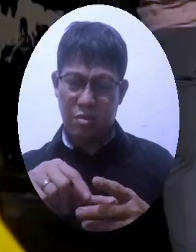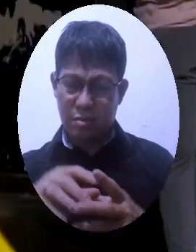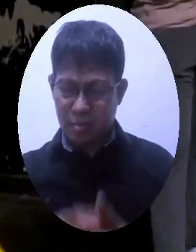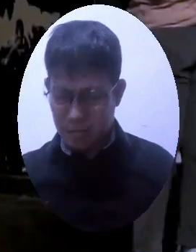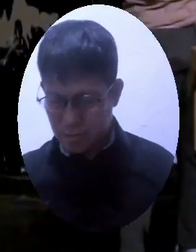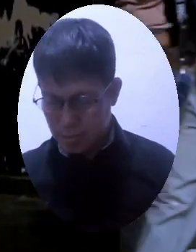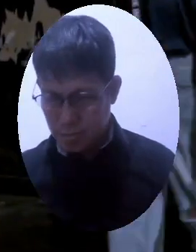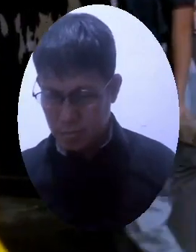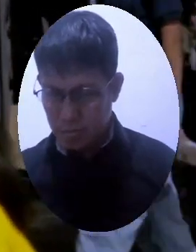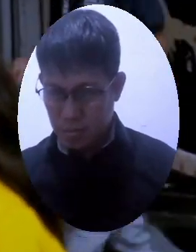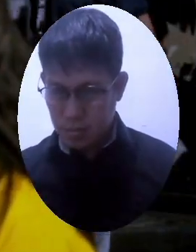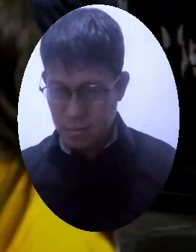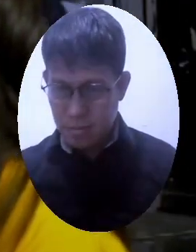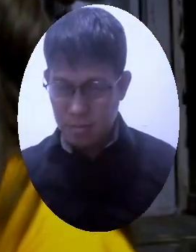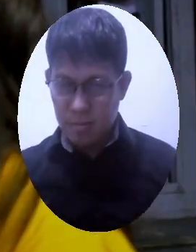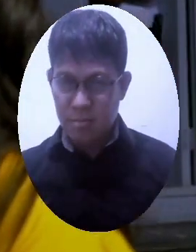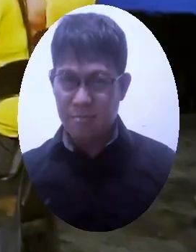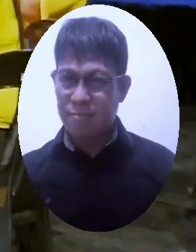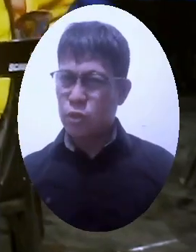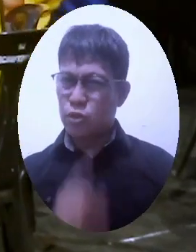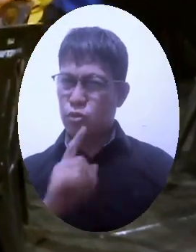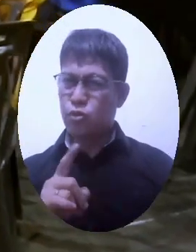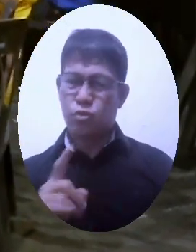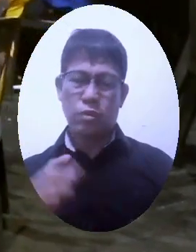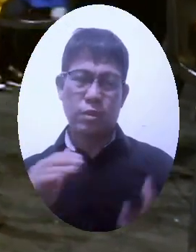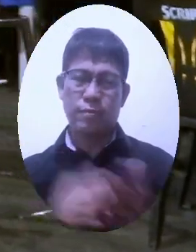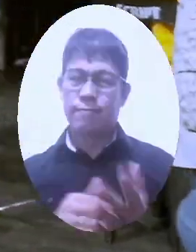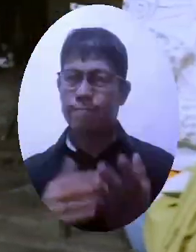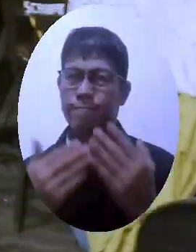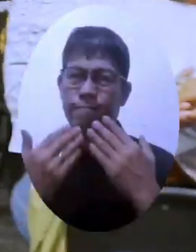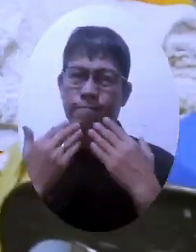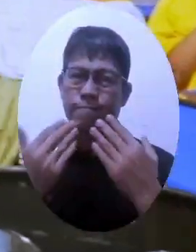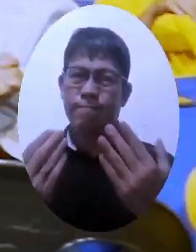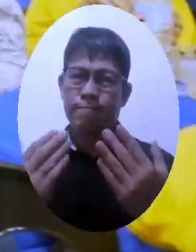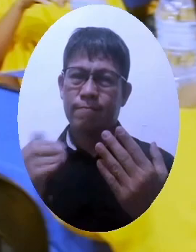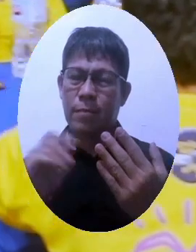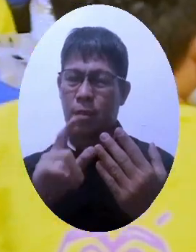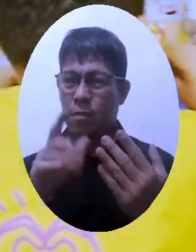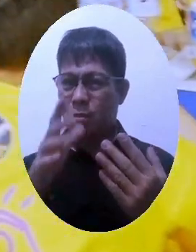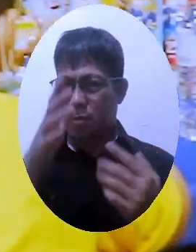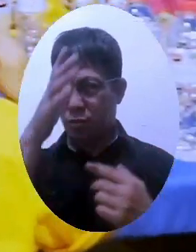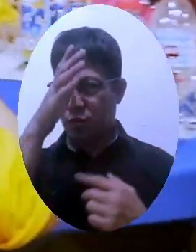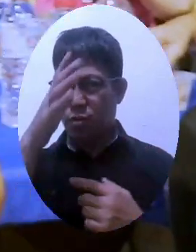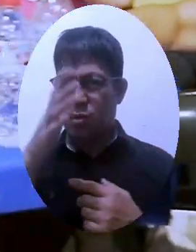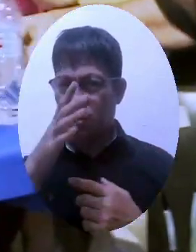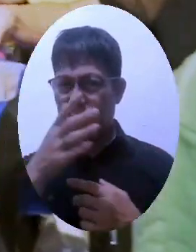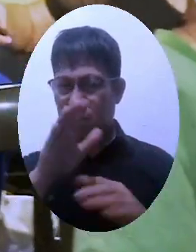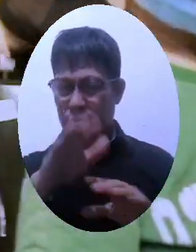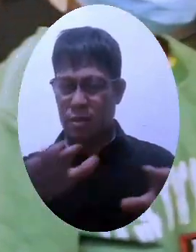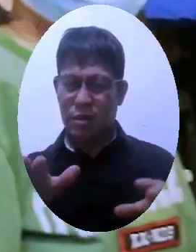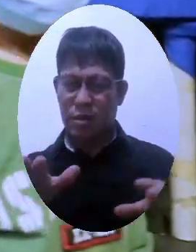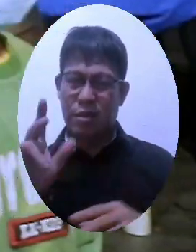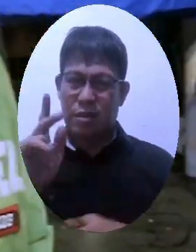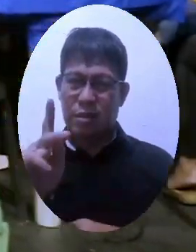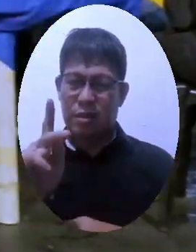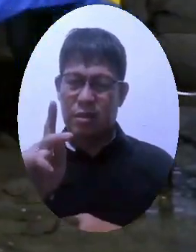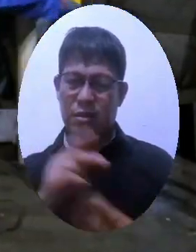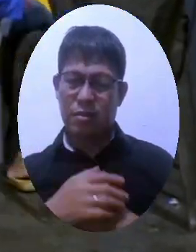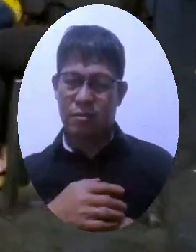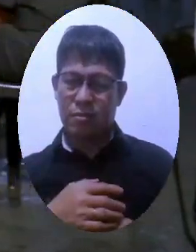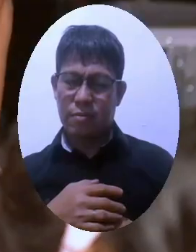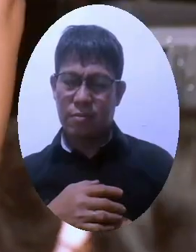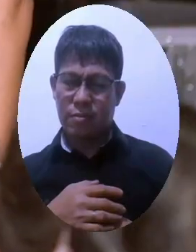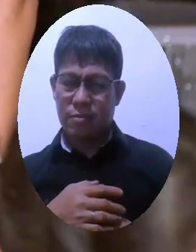party para sa mga bata. Malaki ang ating pasasalamat sa mga magulang ng mga batang K.